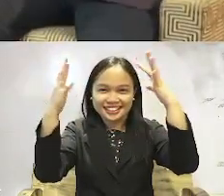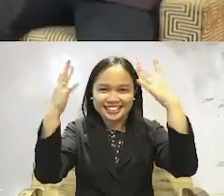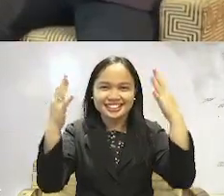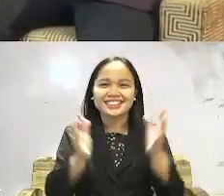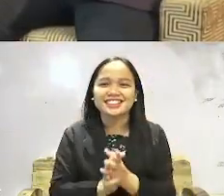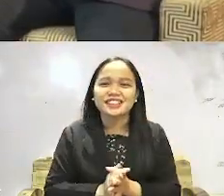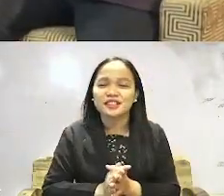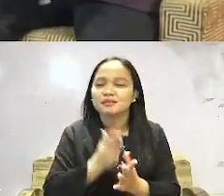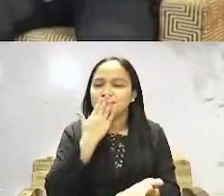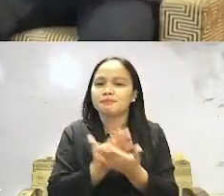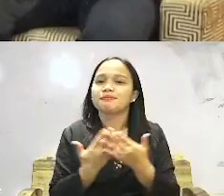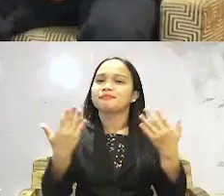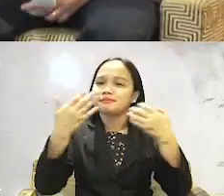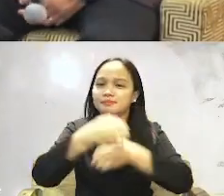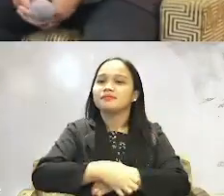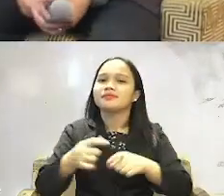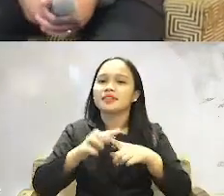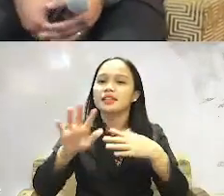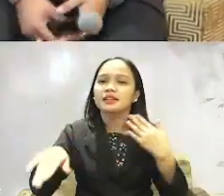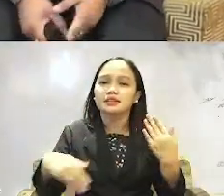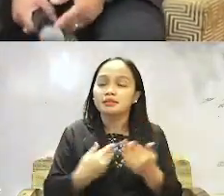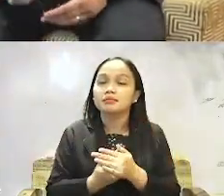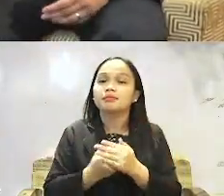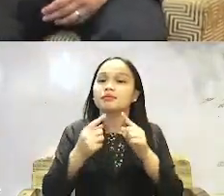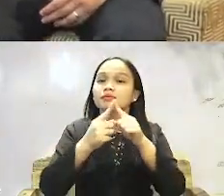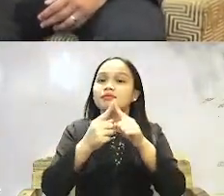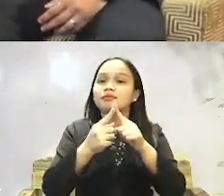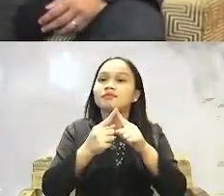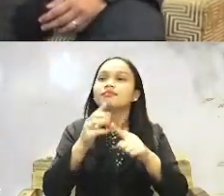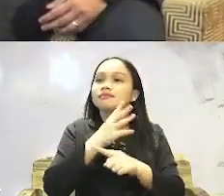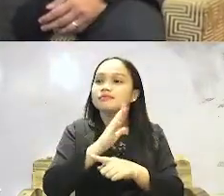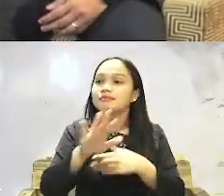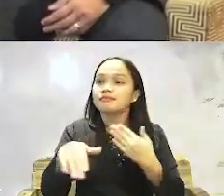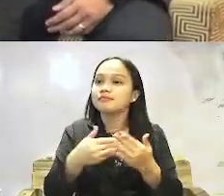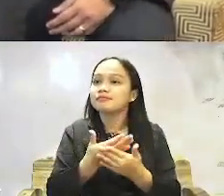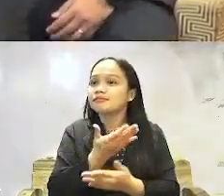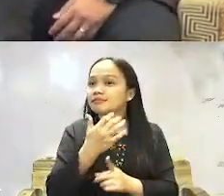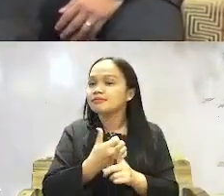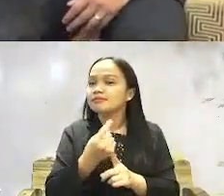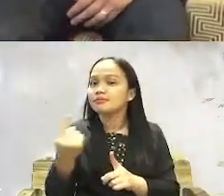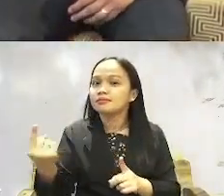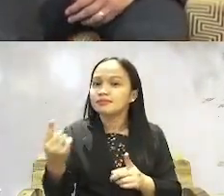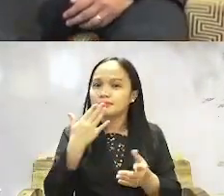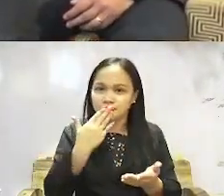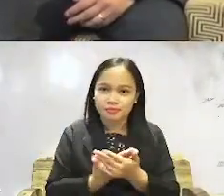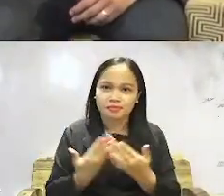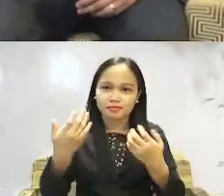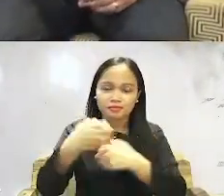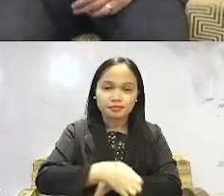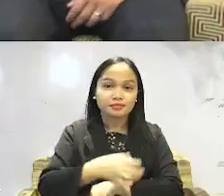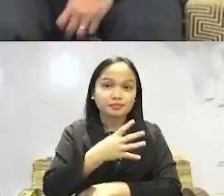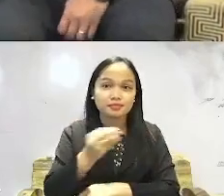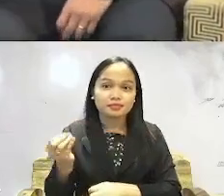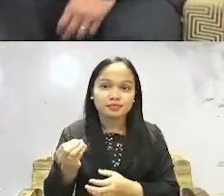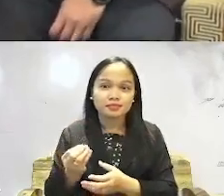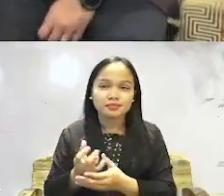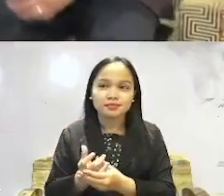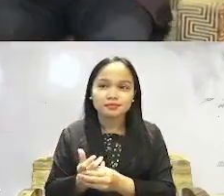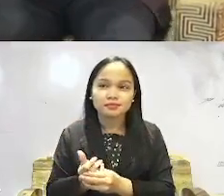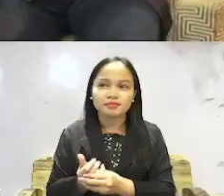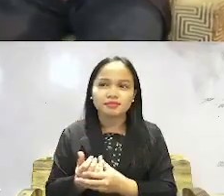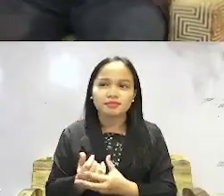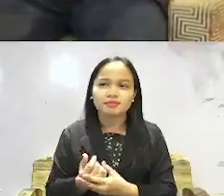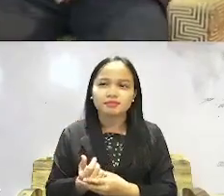Focus! Focus! Magandang gabi-gabi sa inyo lahat! Yes! Yeah, magandang gabi! Ayan na, yun! Tataranta na po